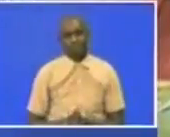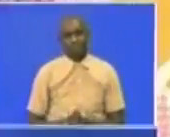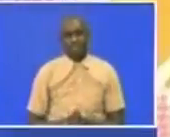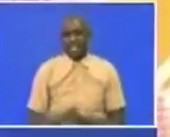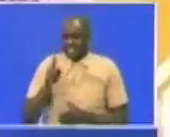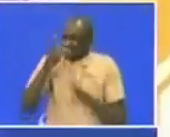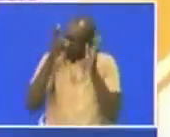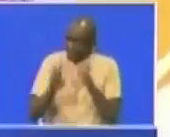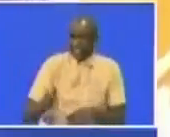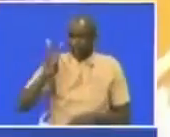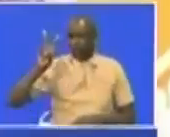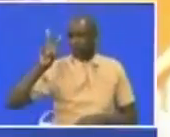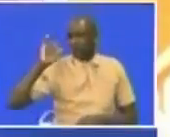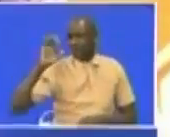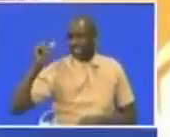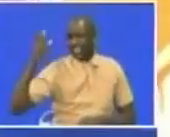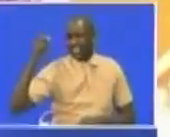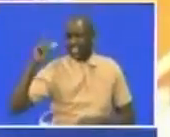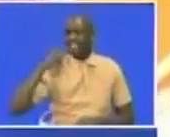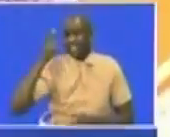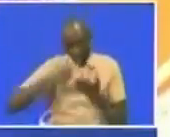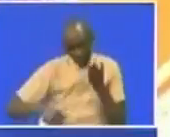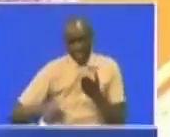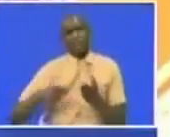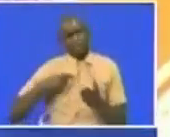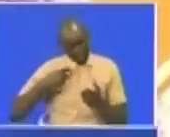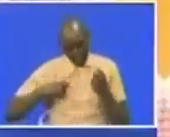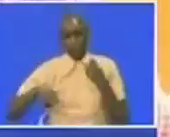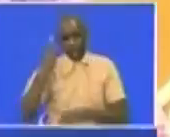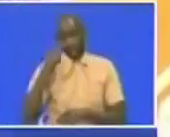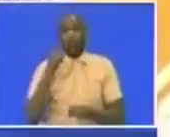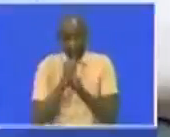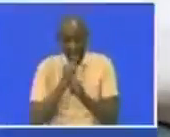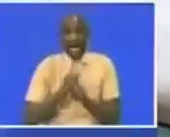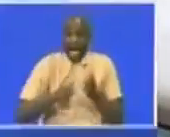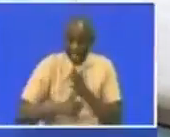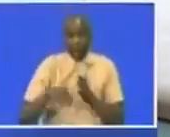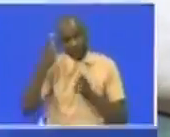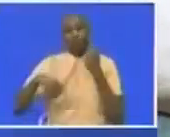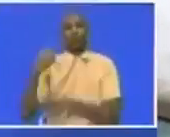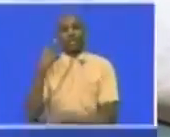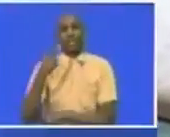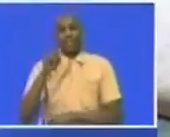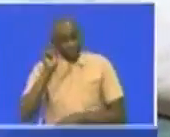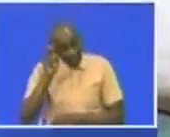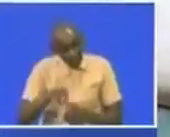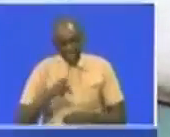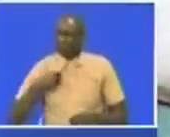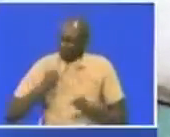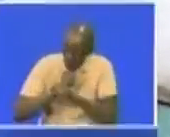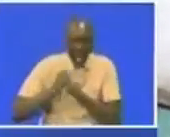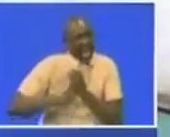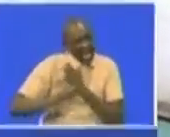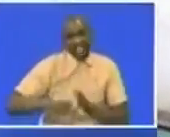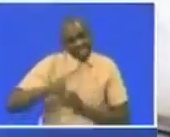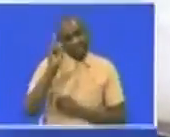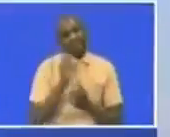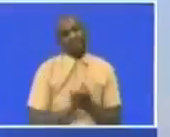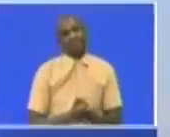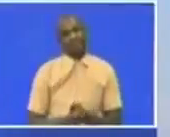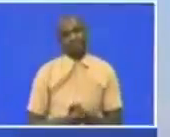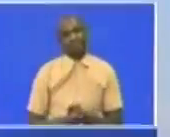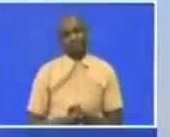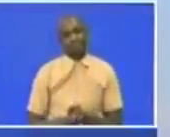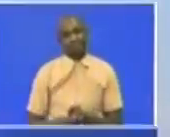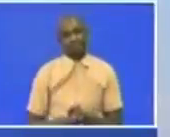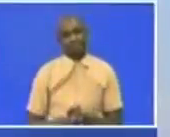Victor amejua siri ya msemo wa jishinde ushinde. Ndo maana anajiona tu akipepea kimaisha.